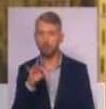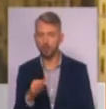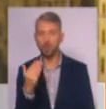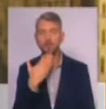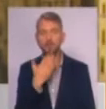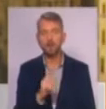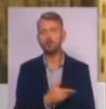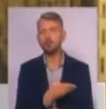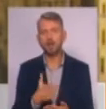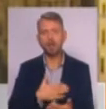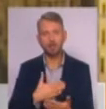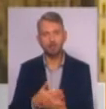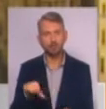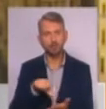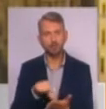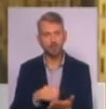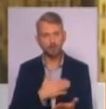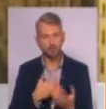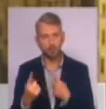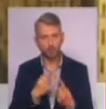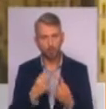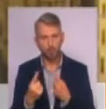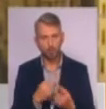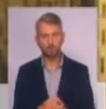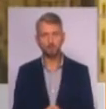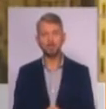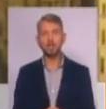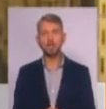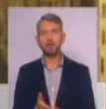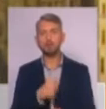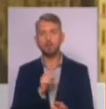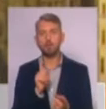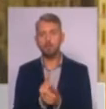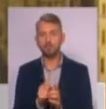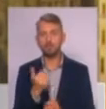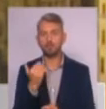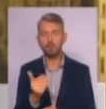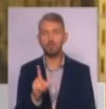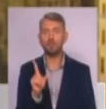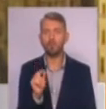що ви активно долучалися до нашої сьогоднішньої розмови. У прямому ефірі ми побачимося з вами вже у